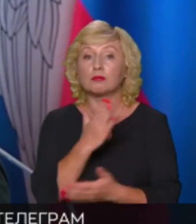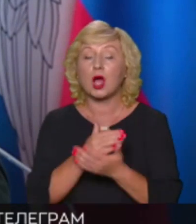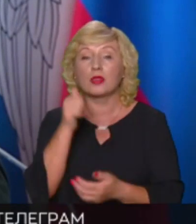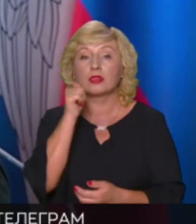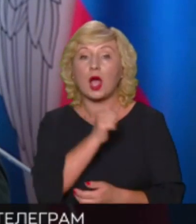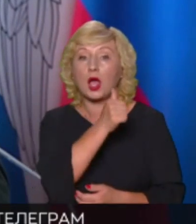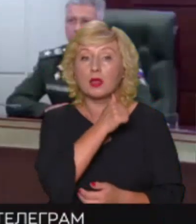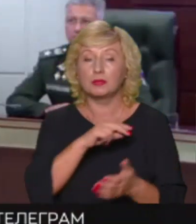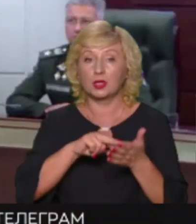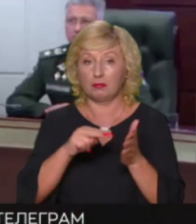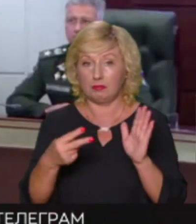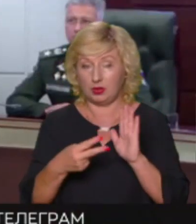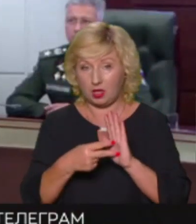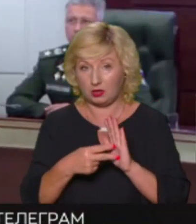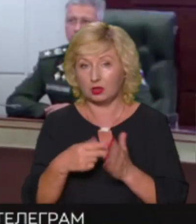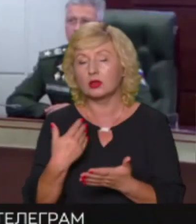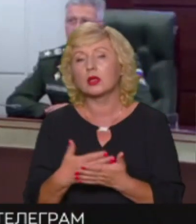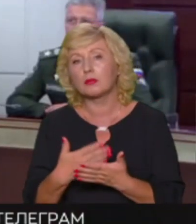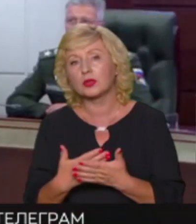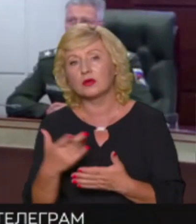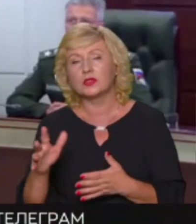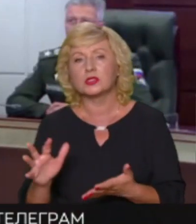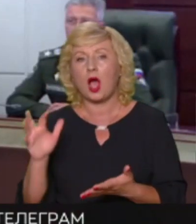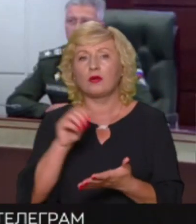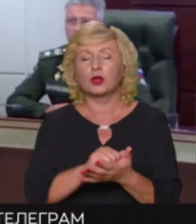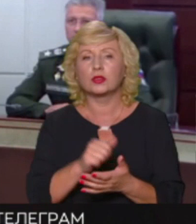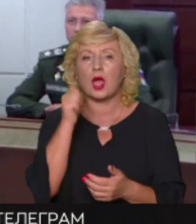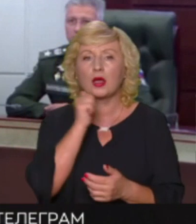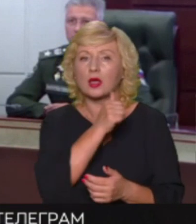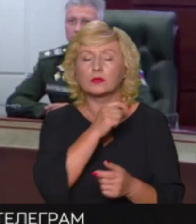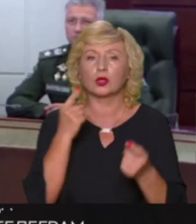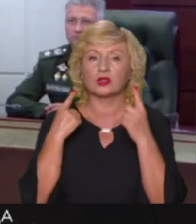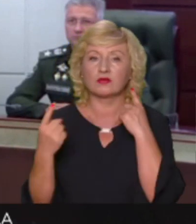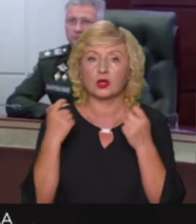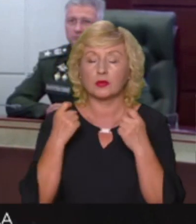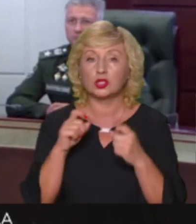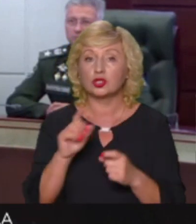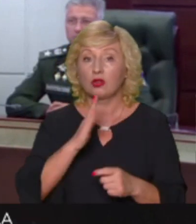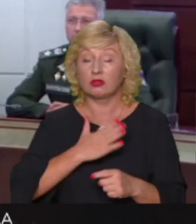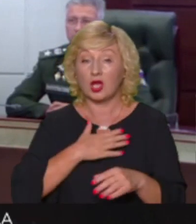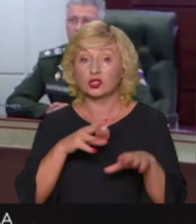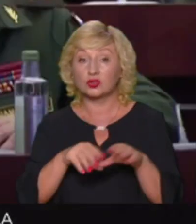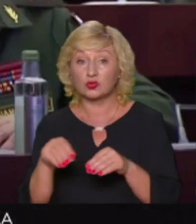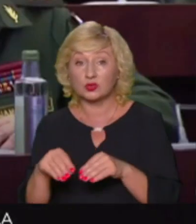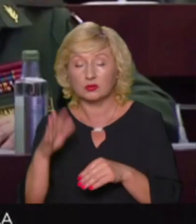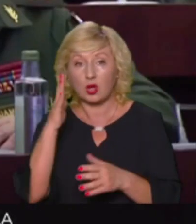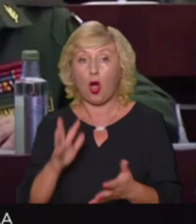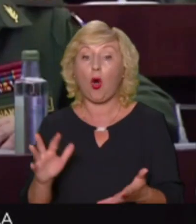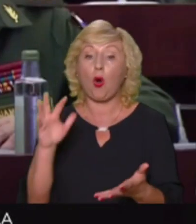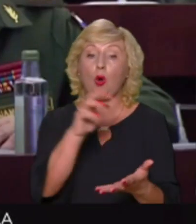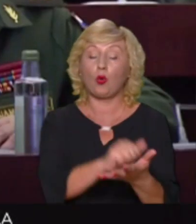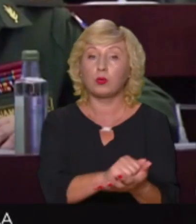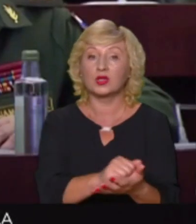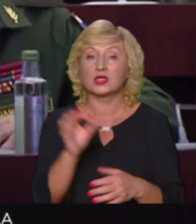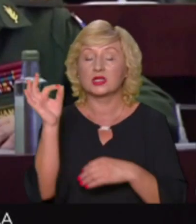план. Нібито він заволодів таємною інформацією, що наші сусіди збираються окупувати